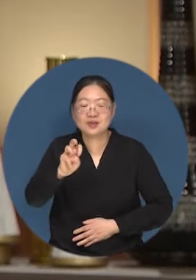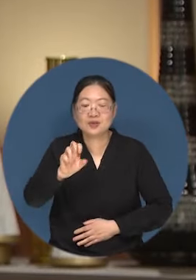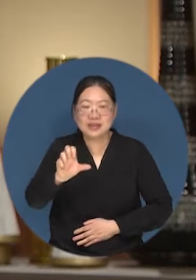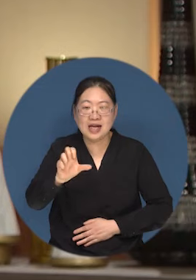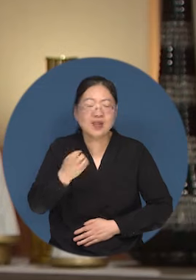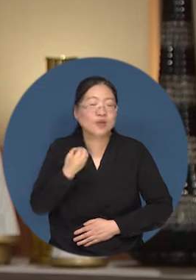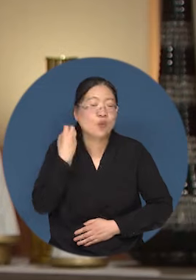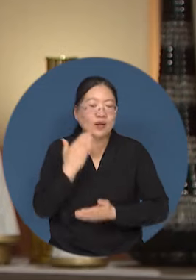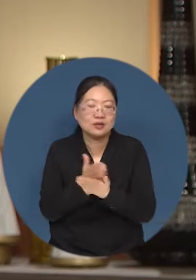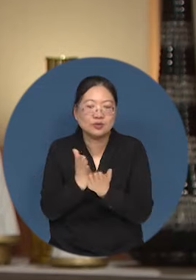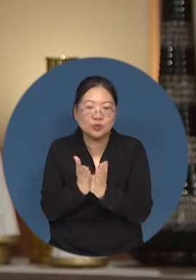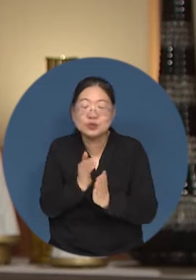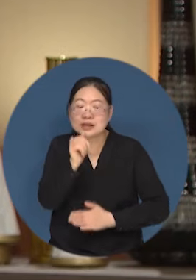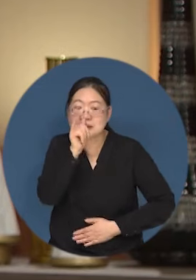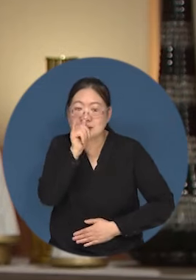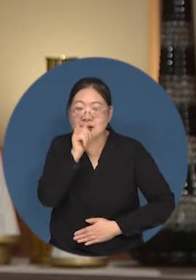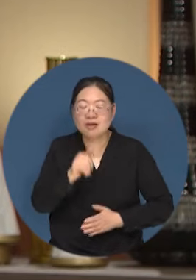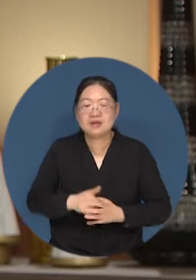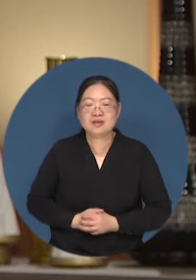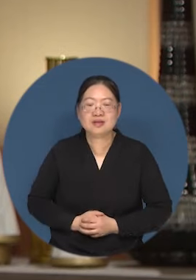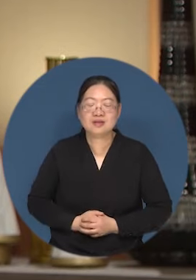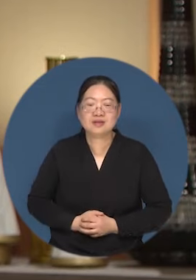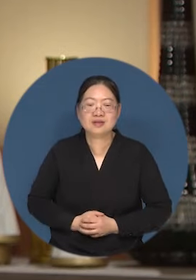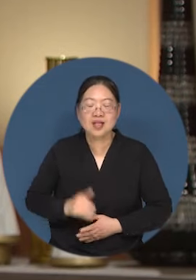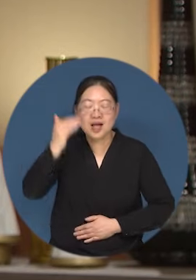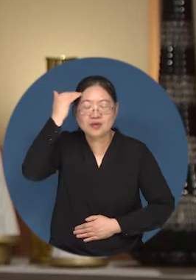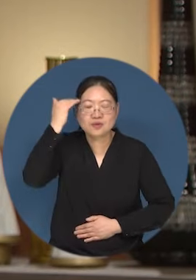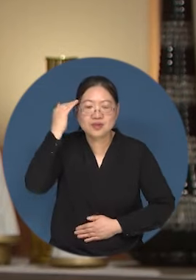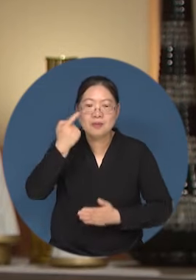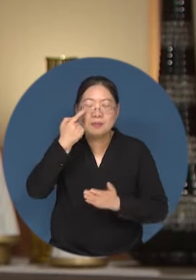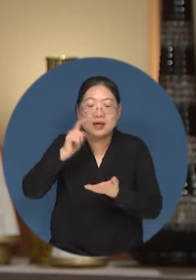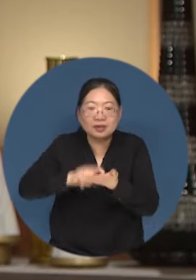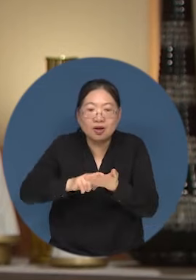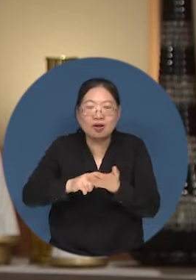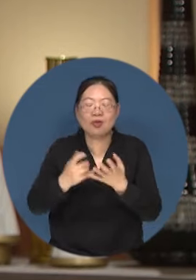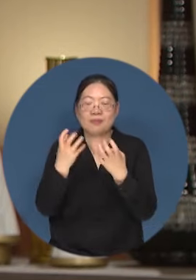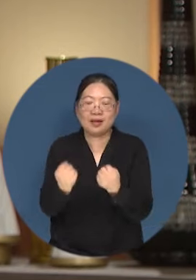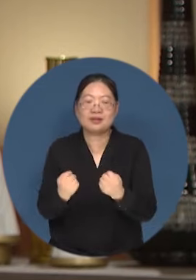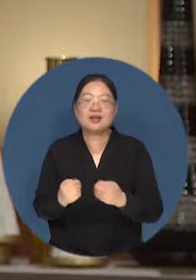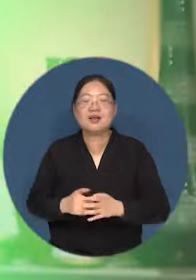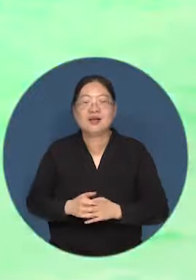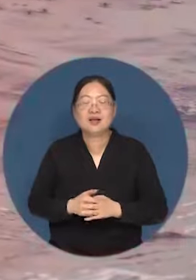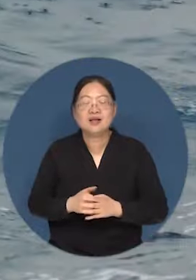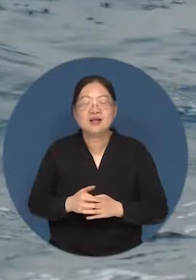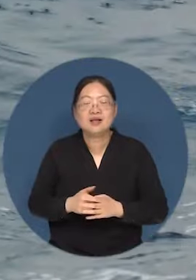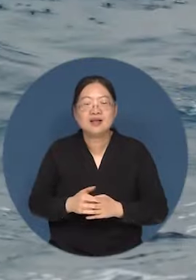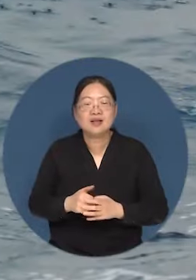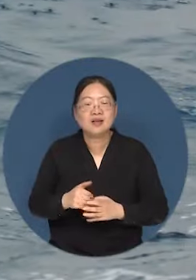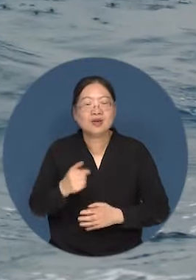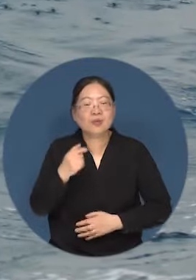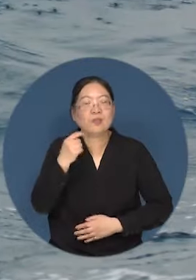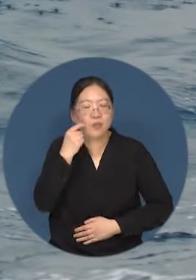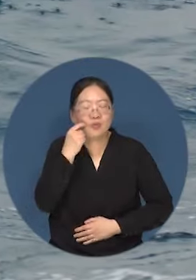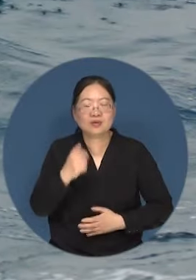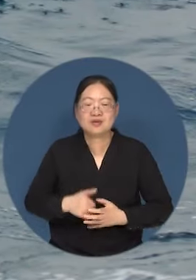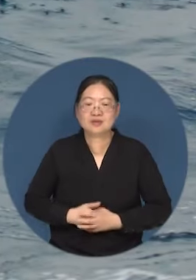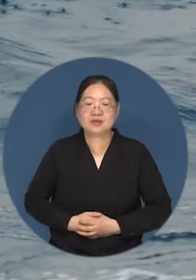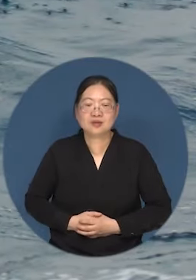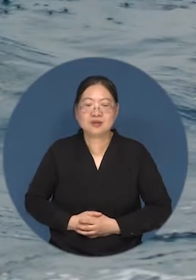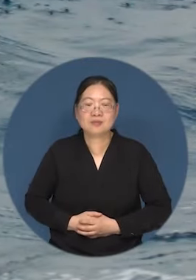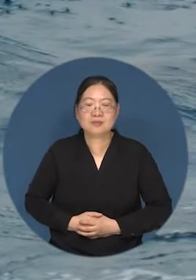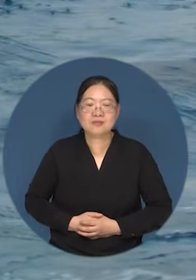35종의 고래가 있고 아직까지 우리가 발견하지 못한 종들도 많은데요. 이런 종들을 좀